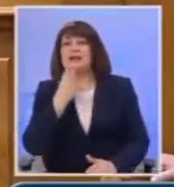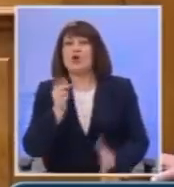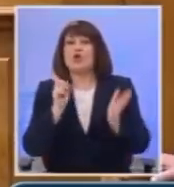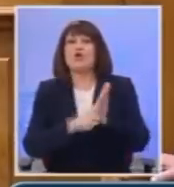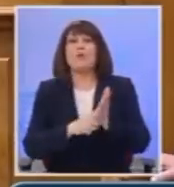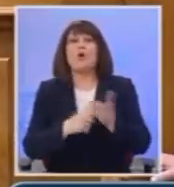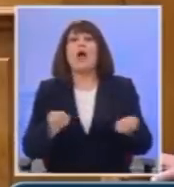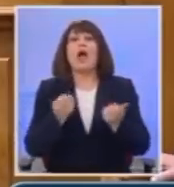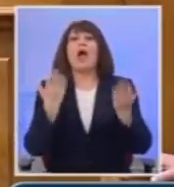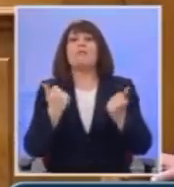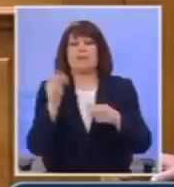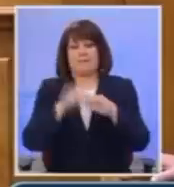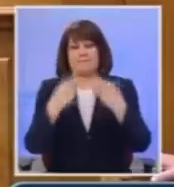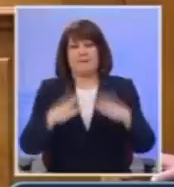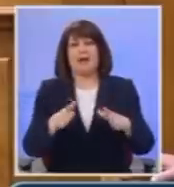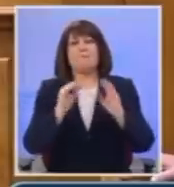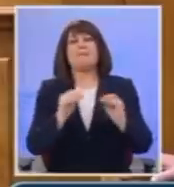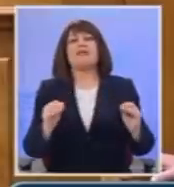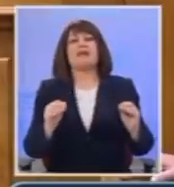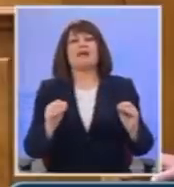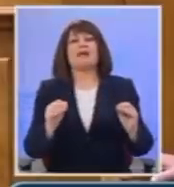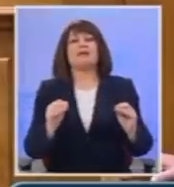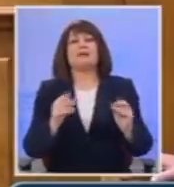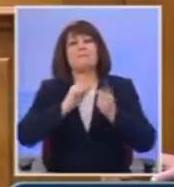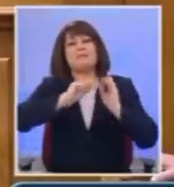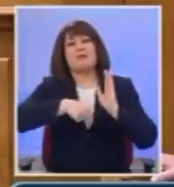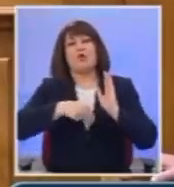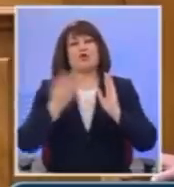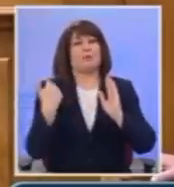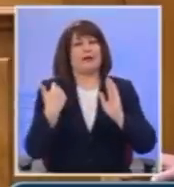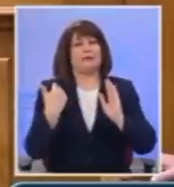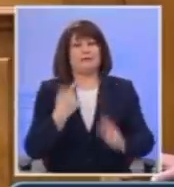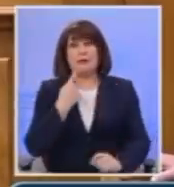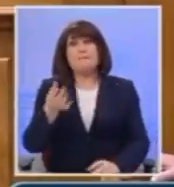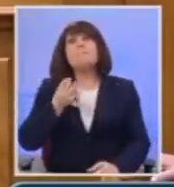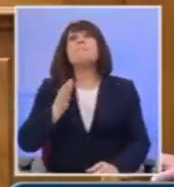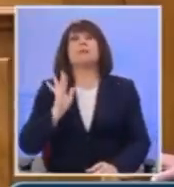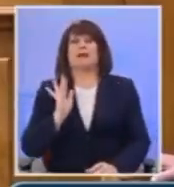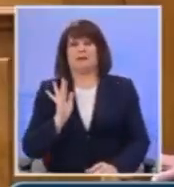νόμος που ψηφίστηκε για την παιδεία από τα κόμματα του μνημονίου. Μην το χρησιμοποιείτε αυτό.